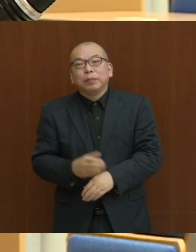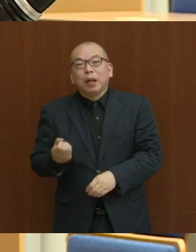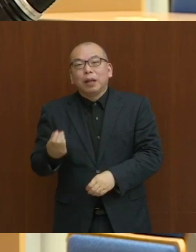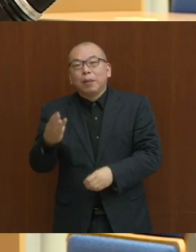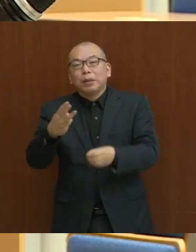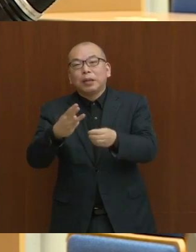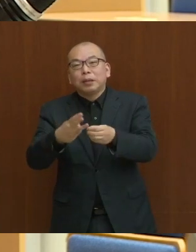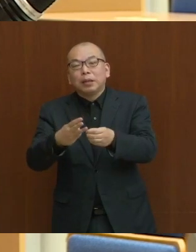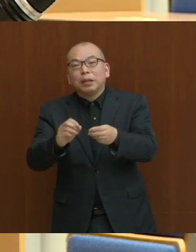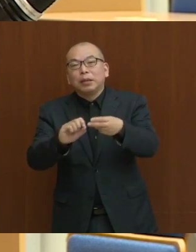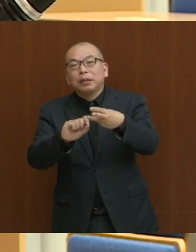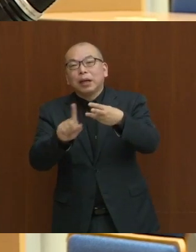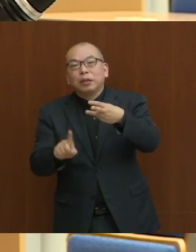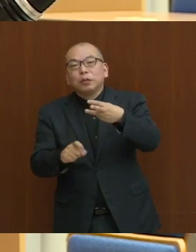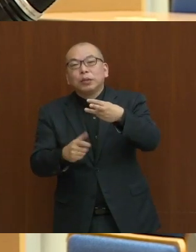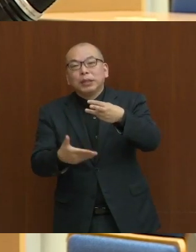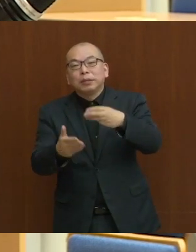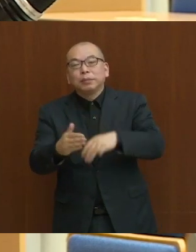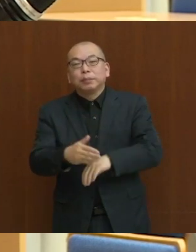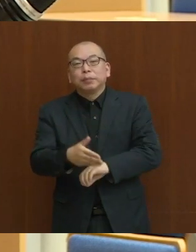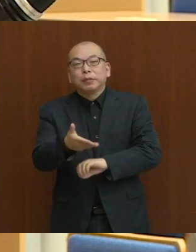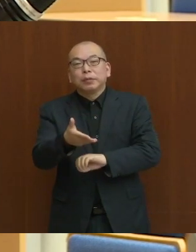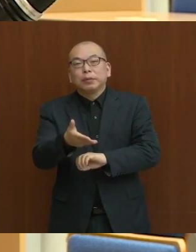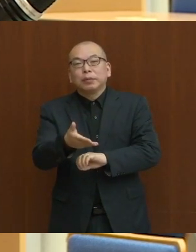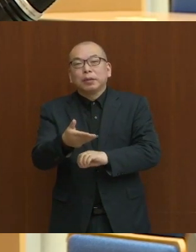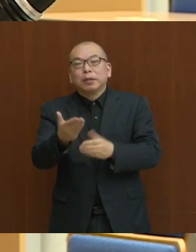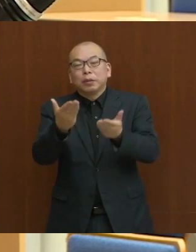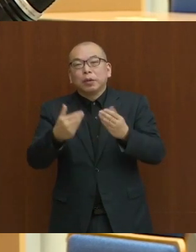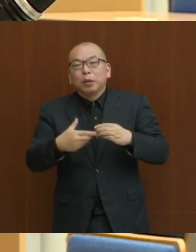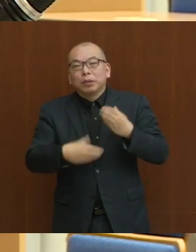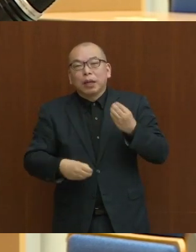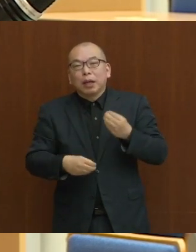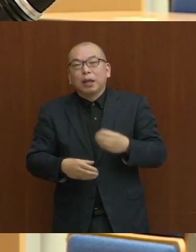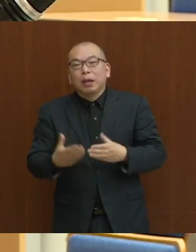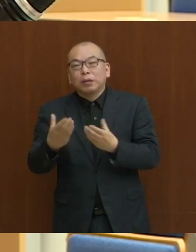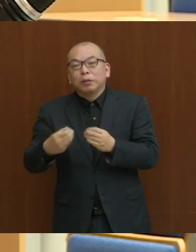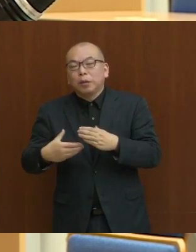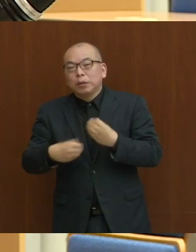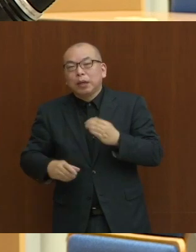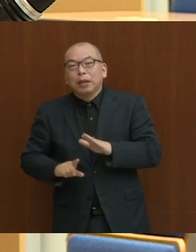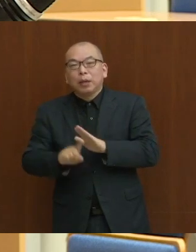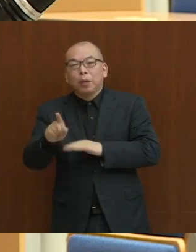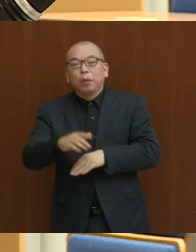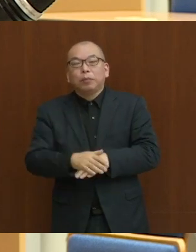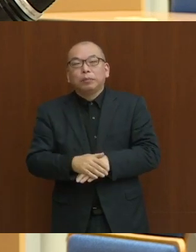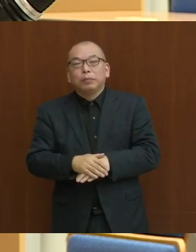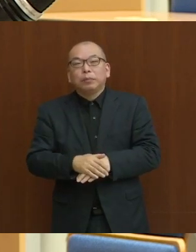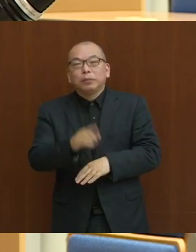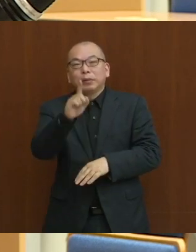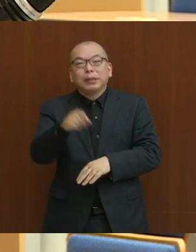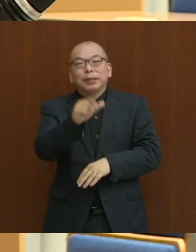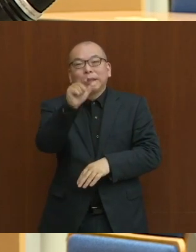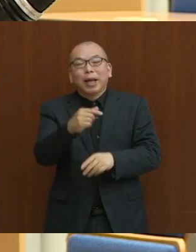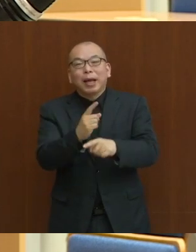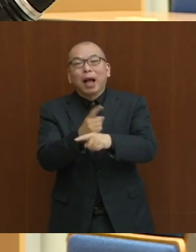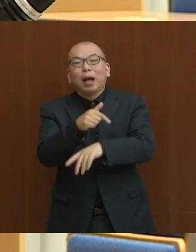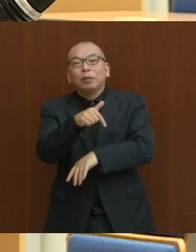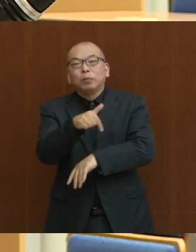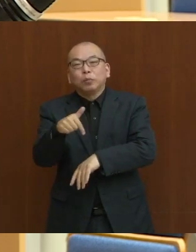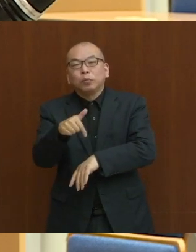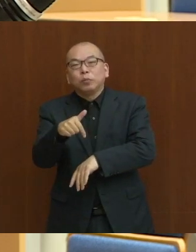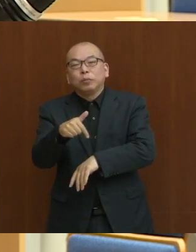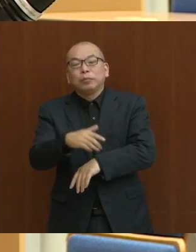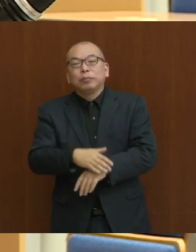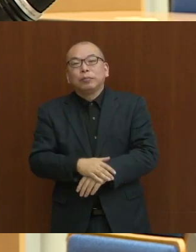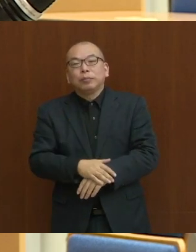令和3年3月19日、卒業生・修了生代表、人間科学部人